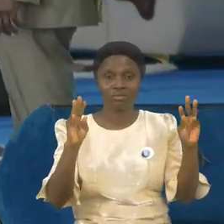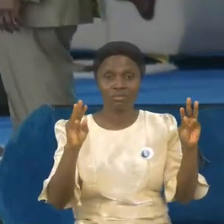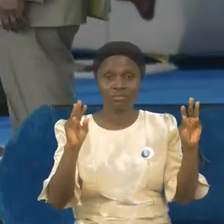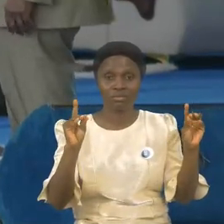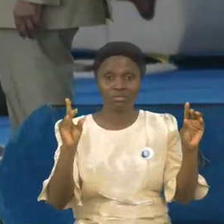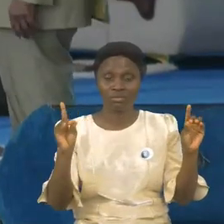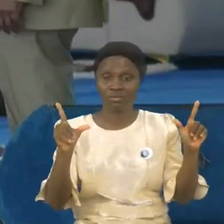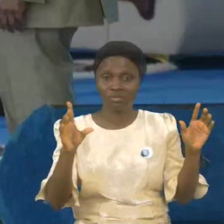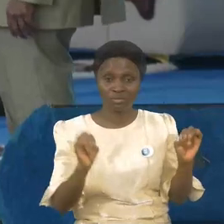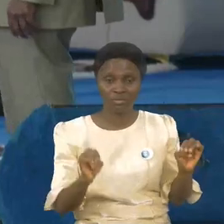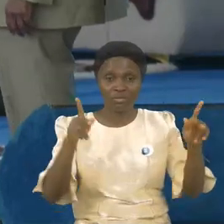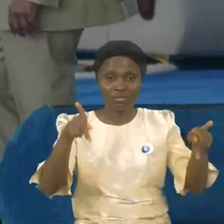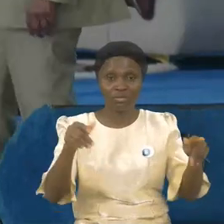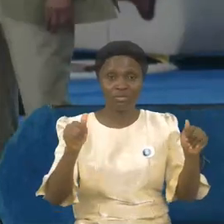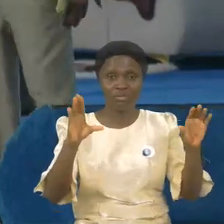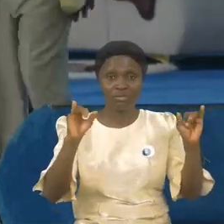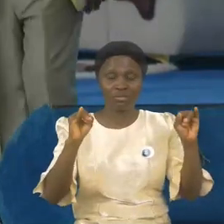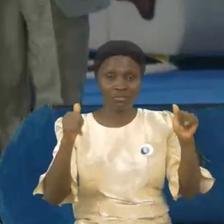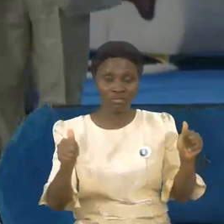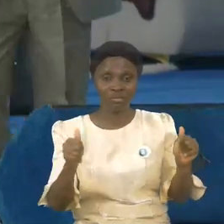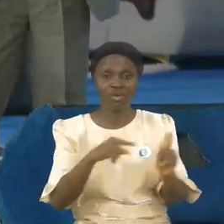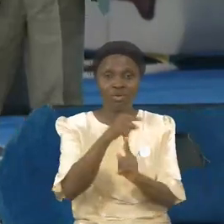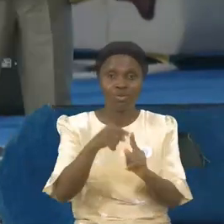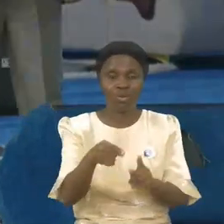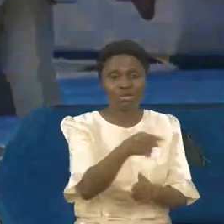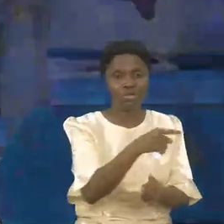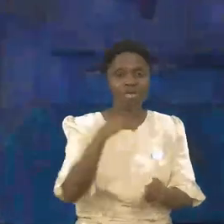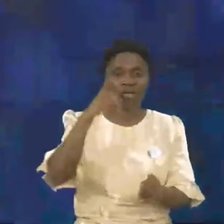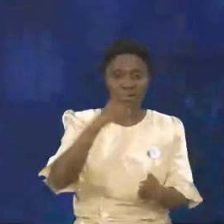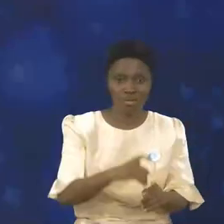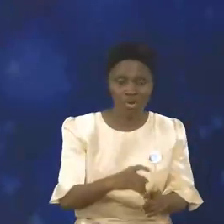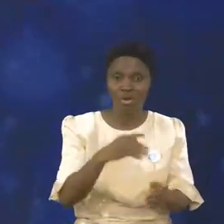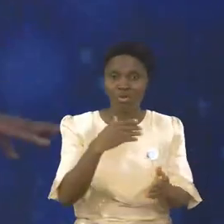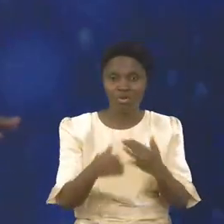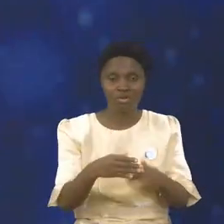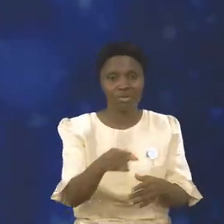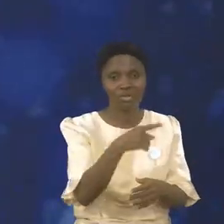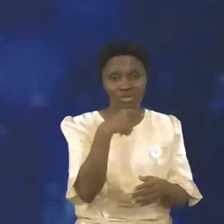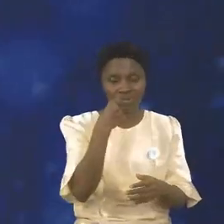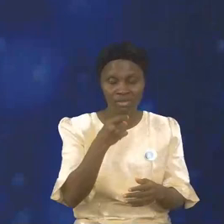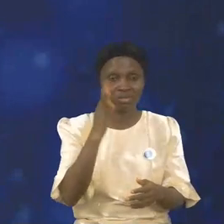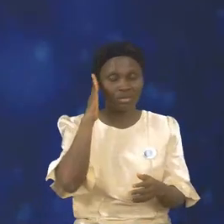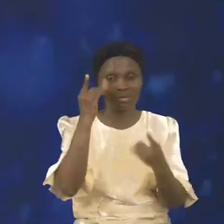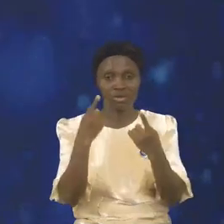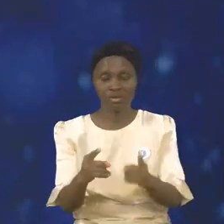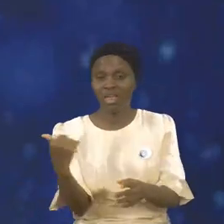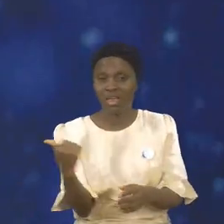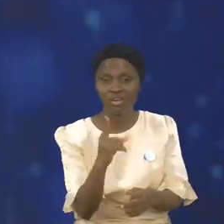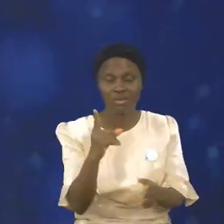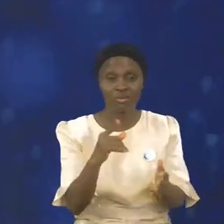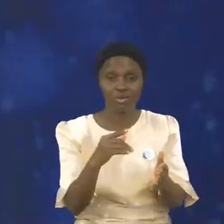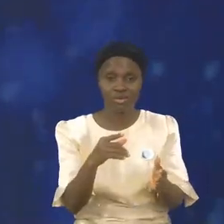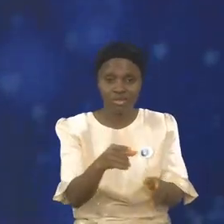l'Empire mais de Perse et ils ont la loi le décret quelles sont ce qui disent affecter tout le monde sur la terre